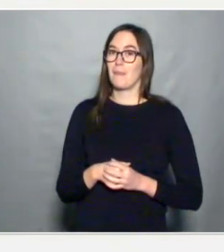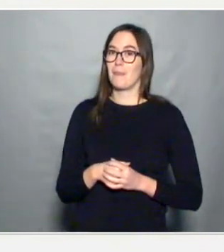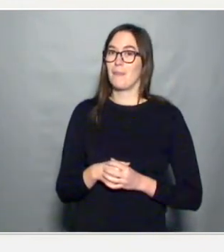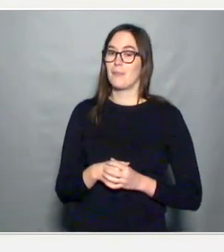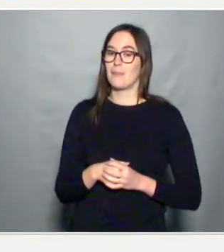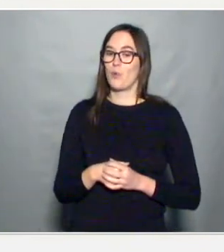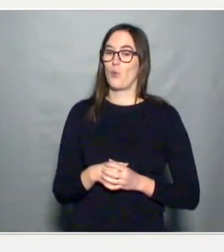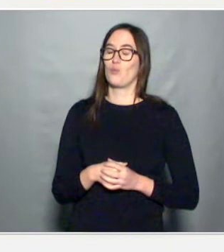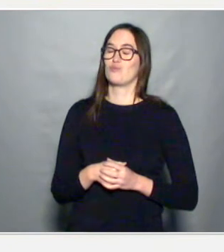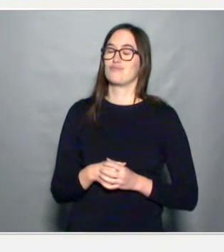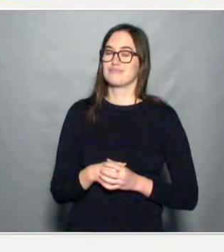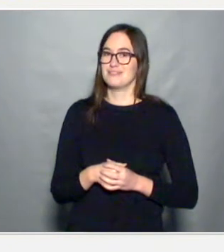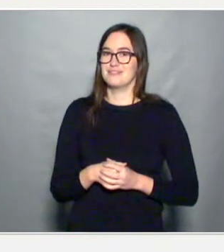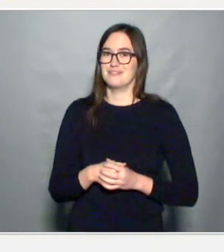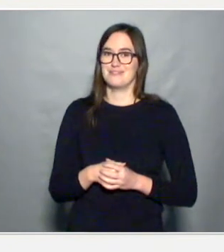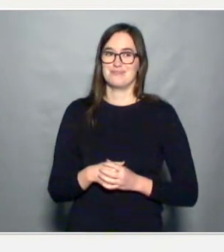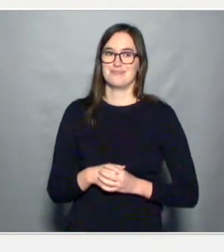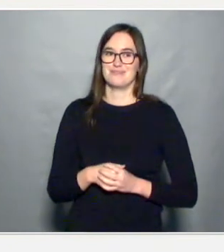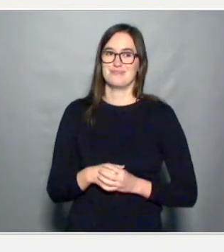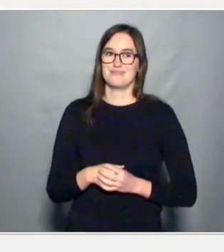Nej, jag orkar inte.